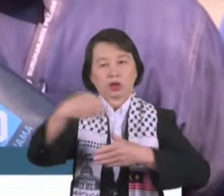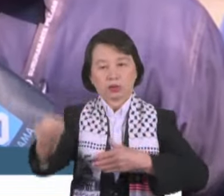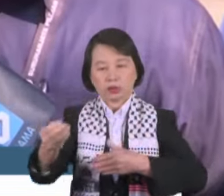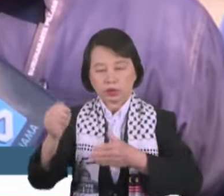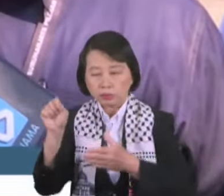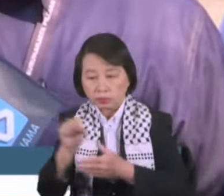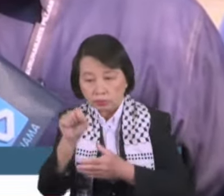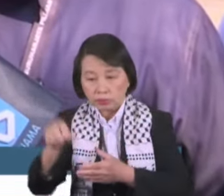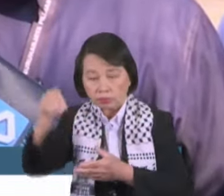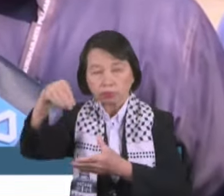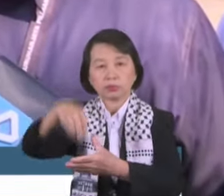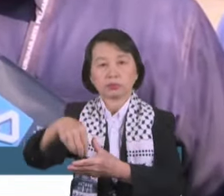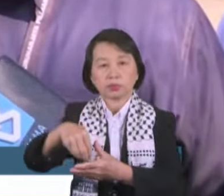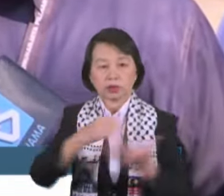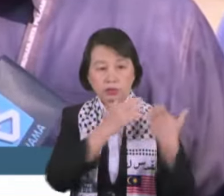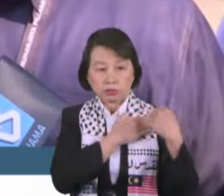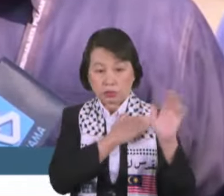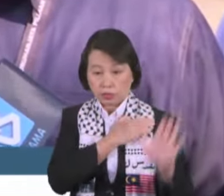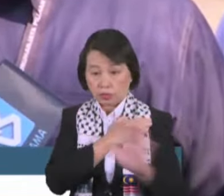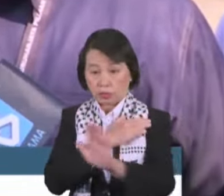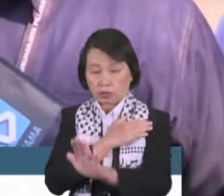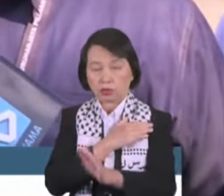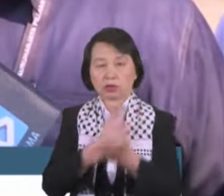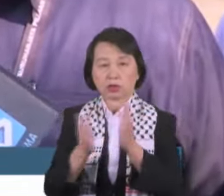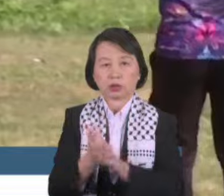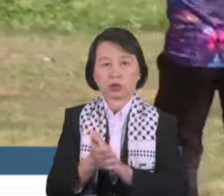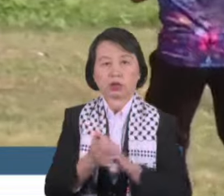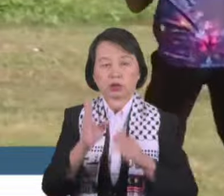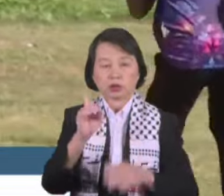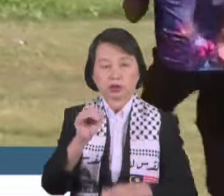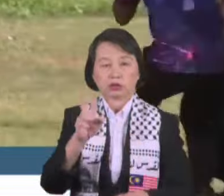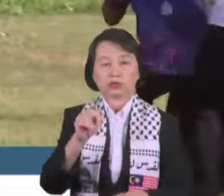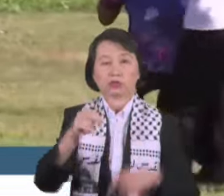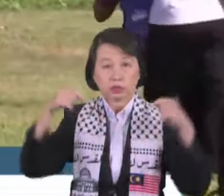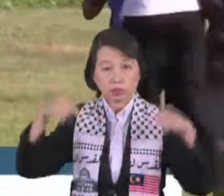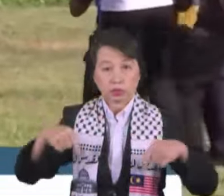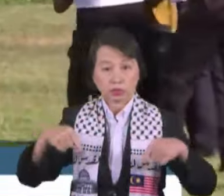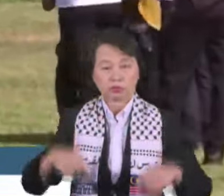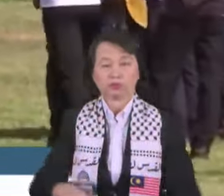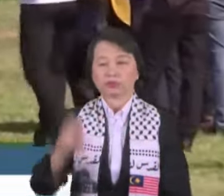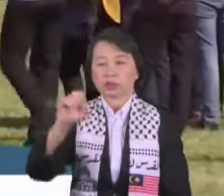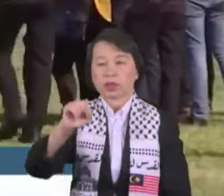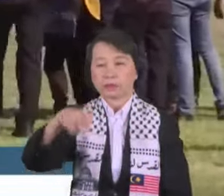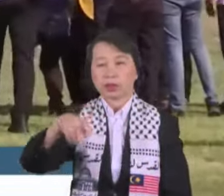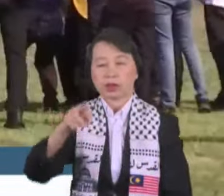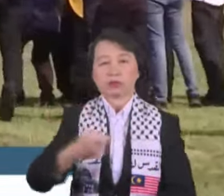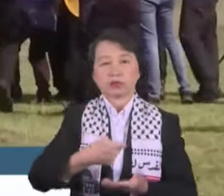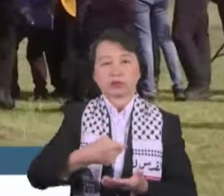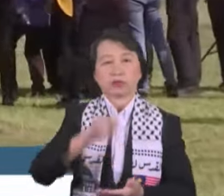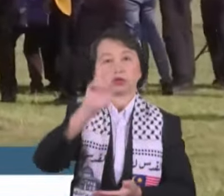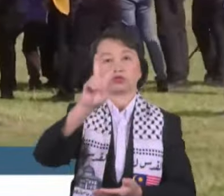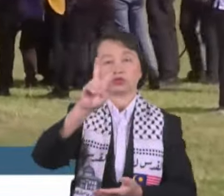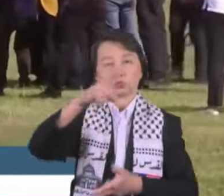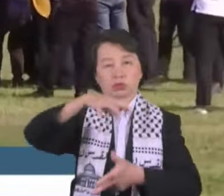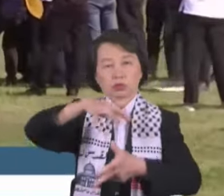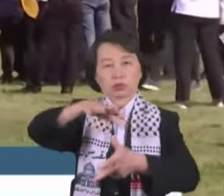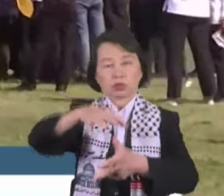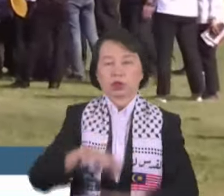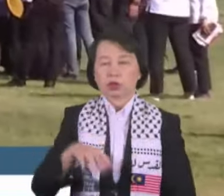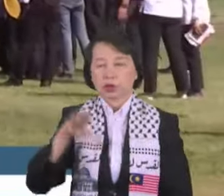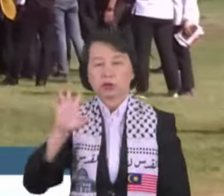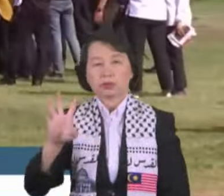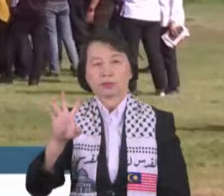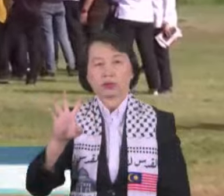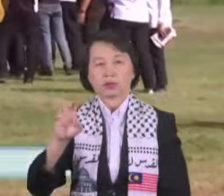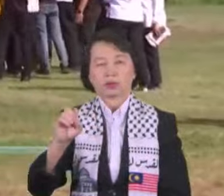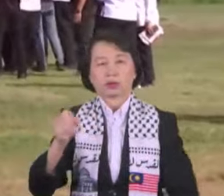mengundi. So tunaikan tanggungjawab bagi mengundi di dua negeri ini. SPR turut menyewa 2 helikopter dan 40 kenderaan pacuan